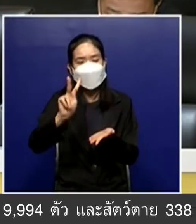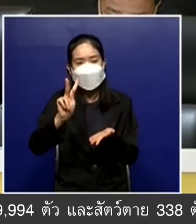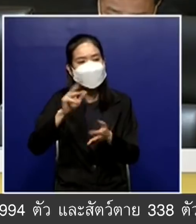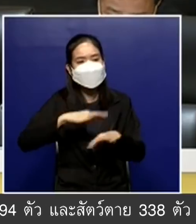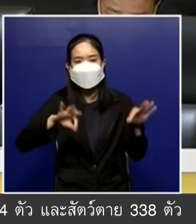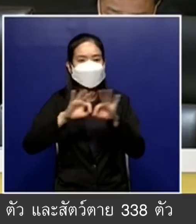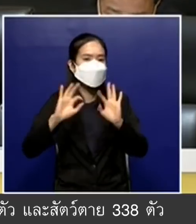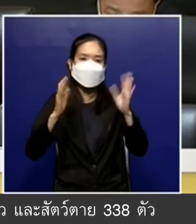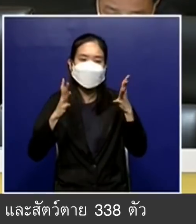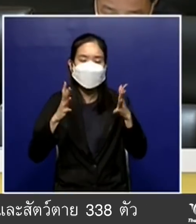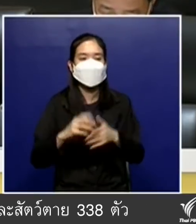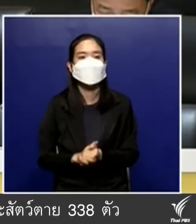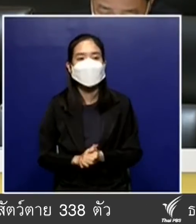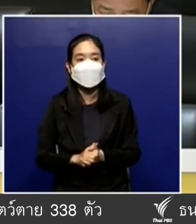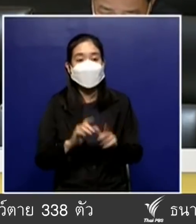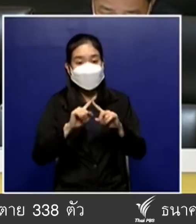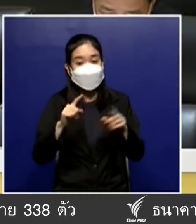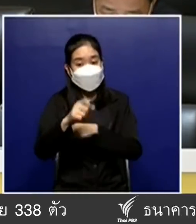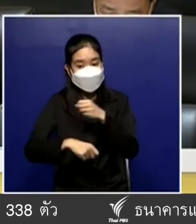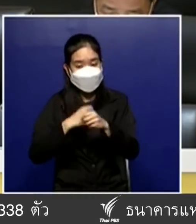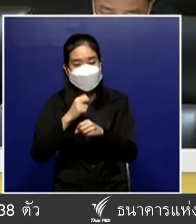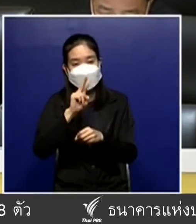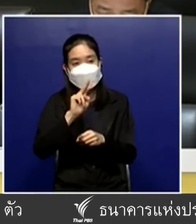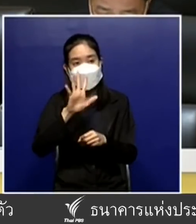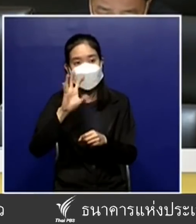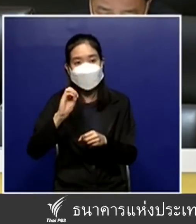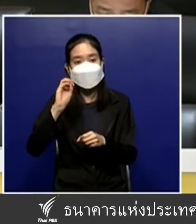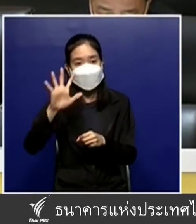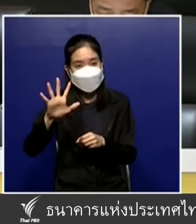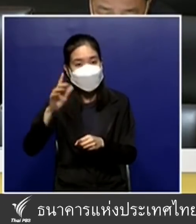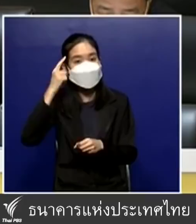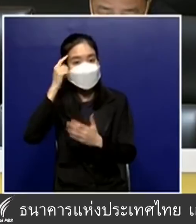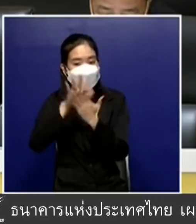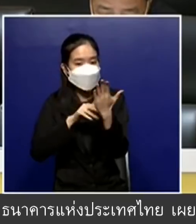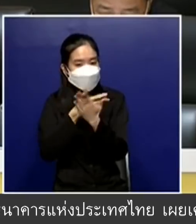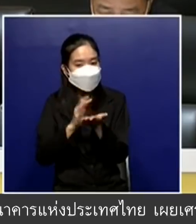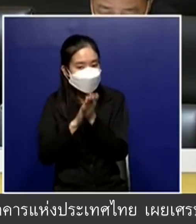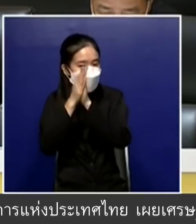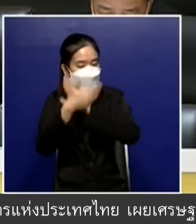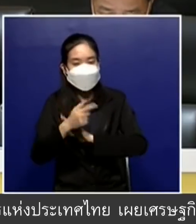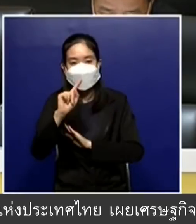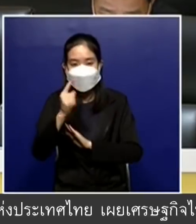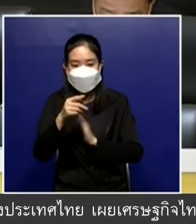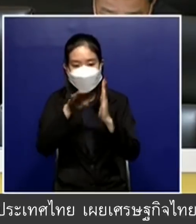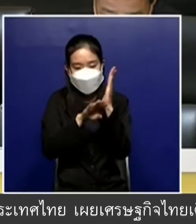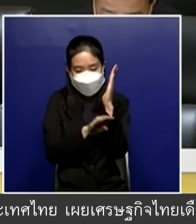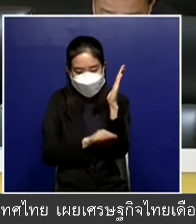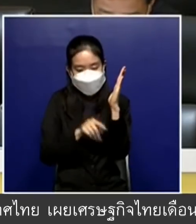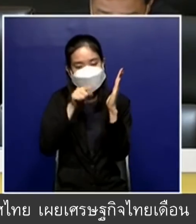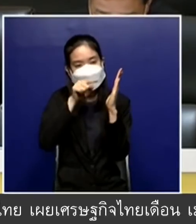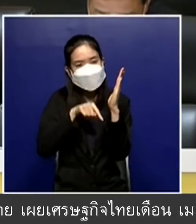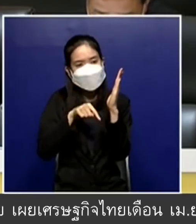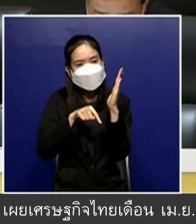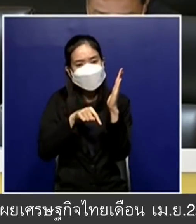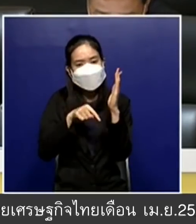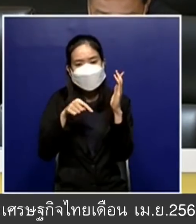ระราชบัญญัติงบประมาณรายจ่ายปี65เนี่ยไปปรับใหม่ตัดรายการที่ไม่มีความจำเป็นท่านทำสัญญ